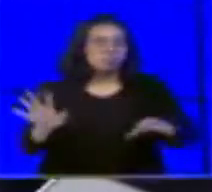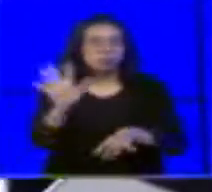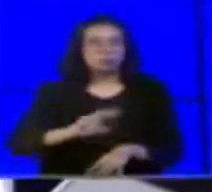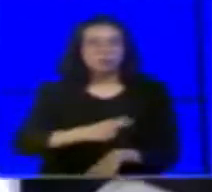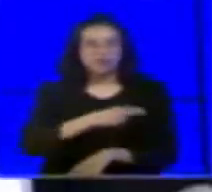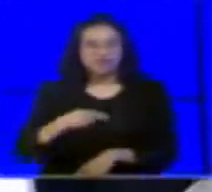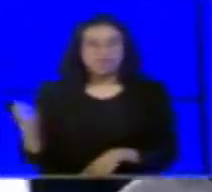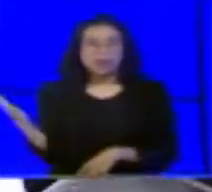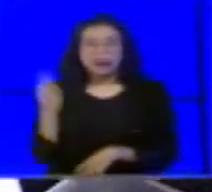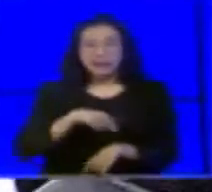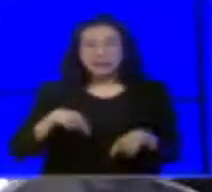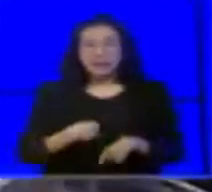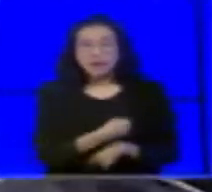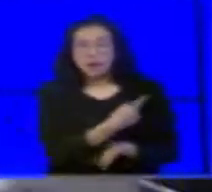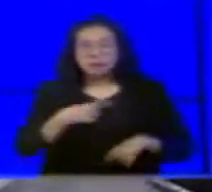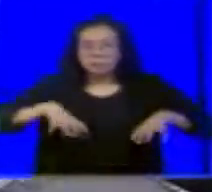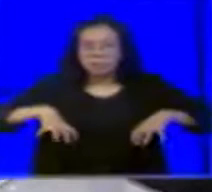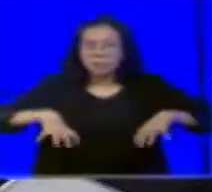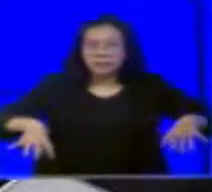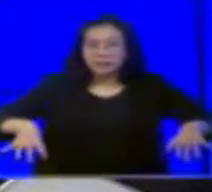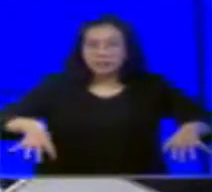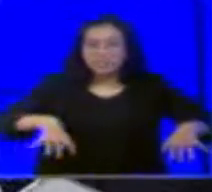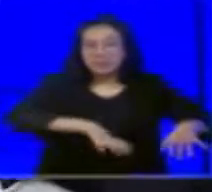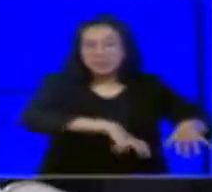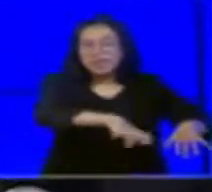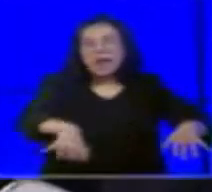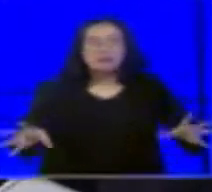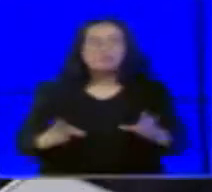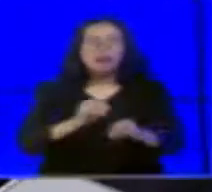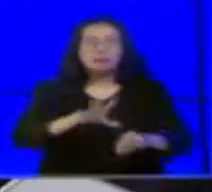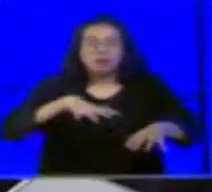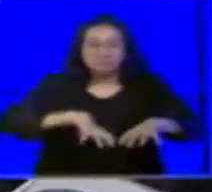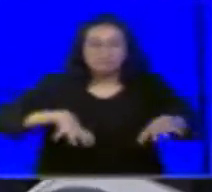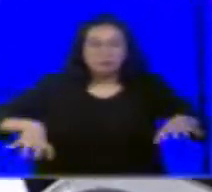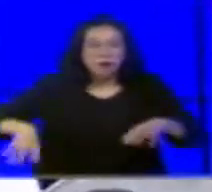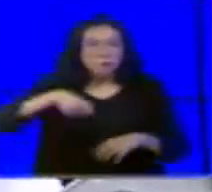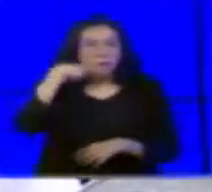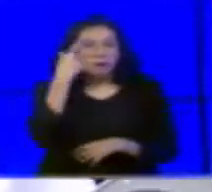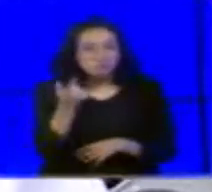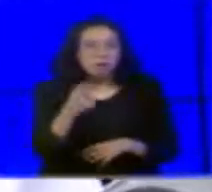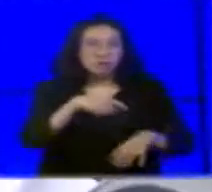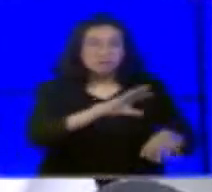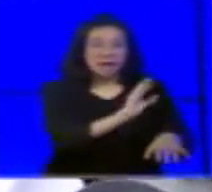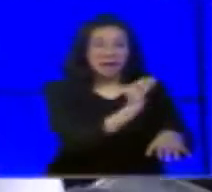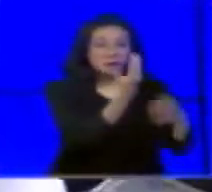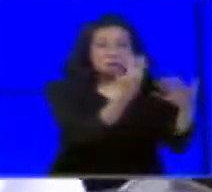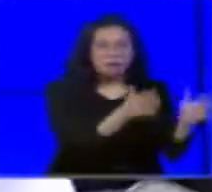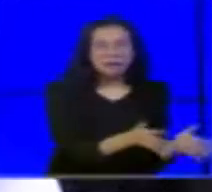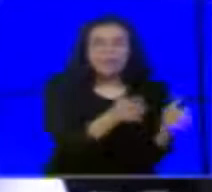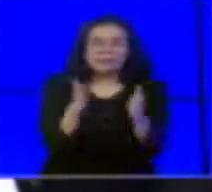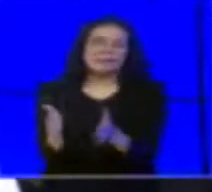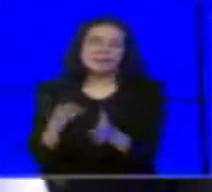Kami hari ini melaksanakan di 5 wilayah pasar di Jakarta secara bergantian. Besok juga akan kita geser lagi. Hari ini di Kramat